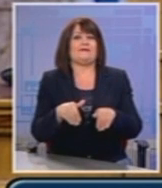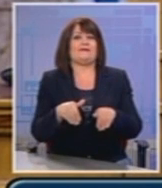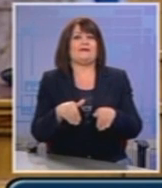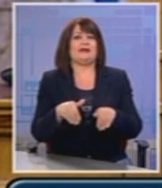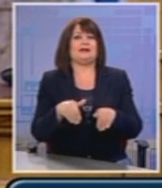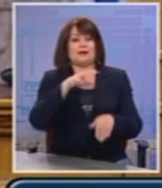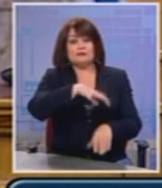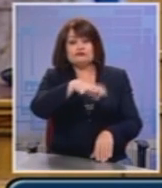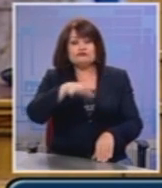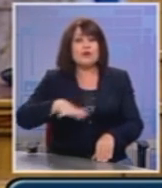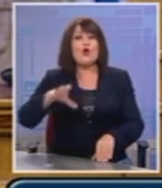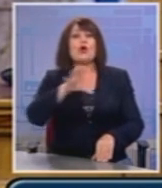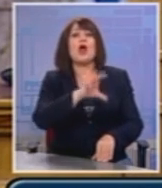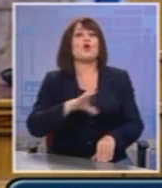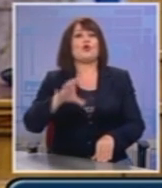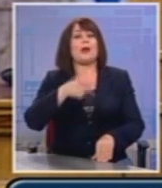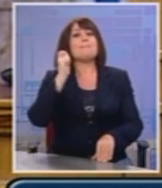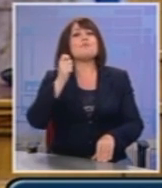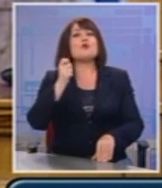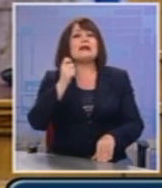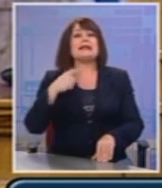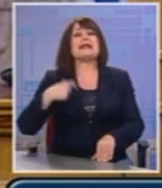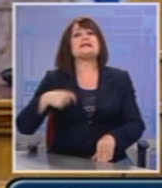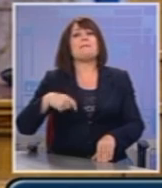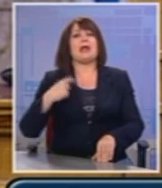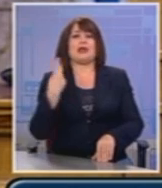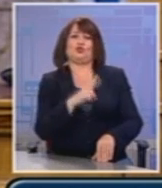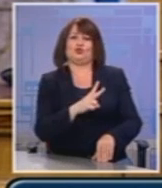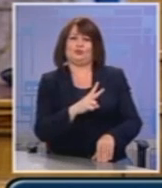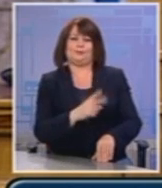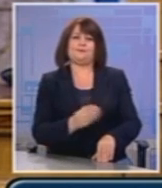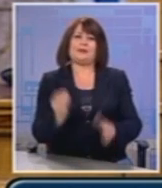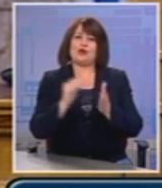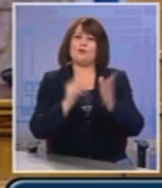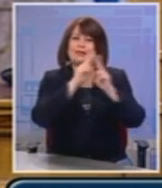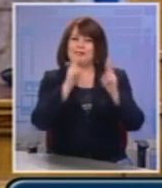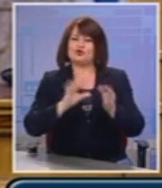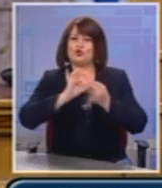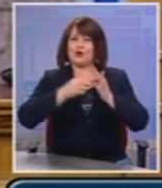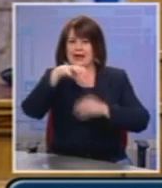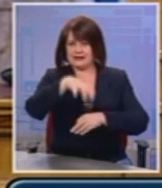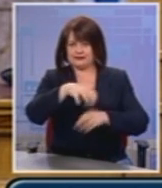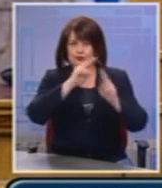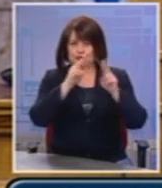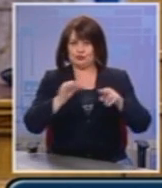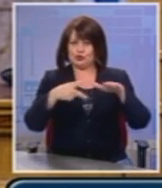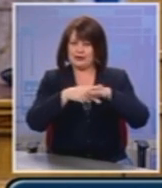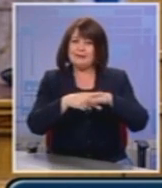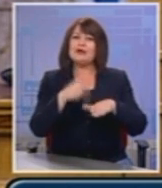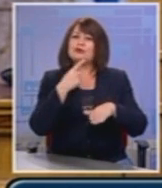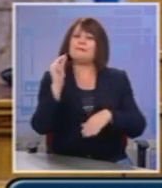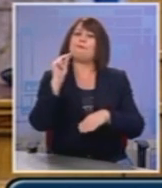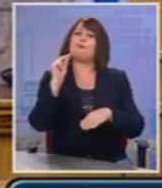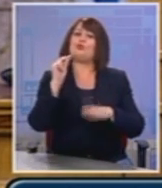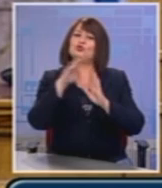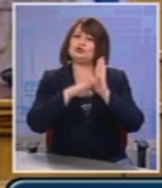κοινωνικές και άλλες πολιτικές των μελών του επιπλέον ως ο διεθνής οργανισμός το δ νταφ δεσμεύεται και